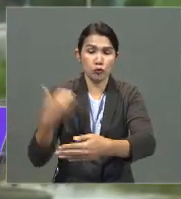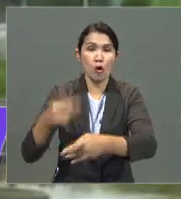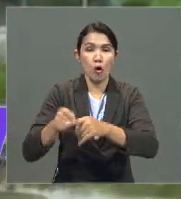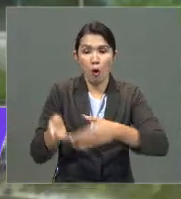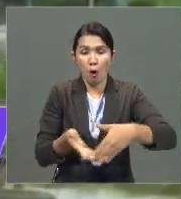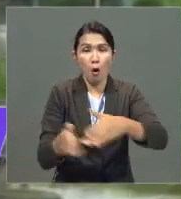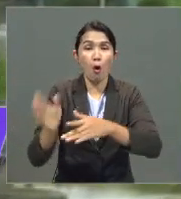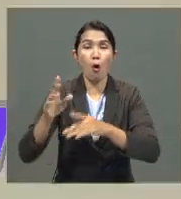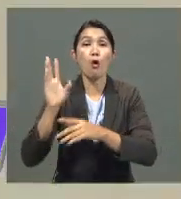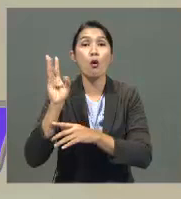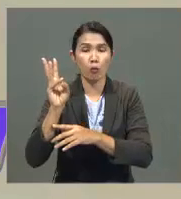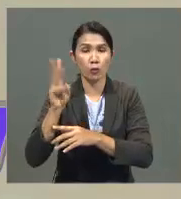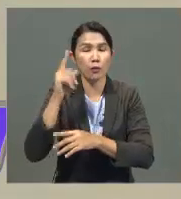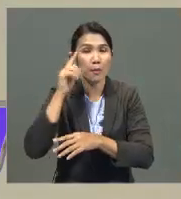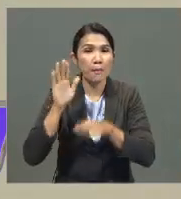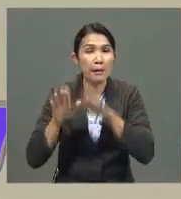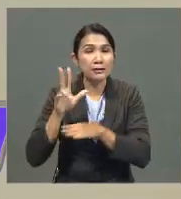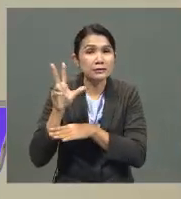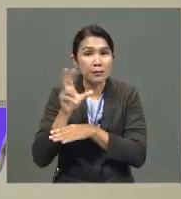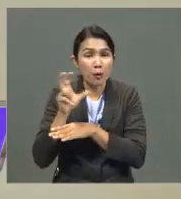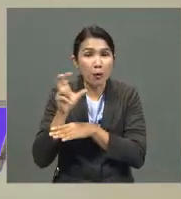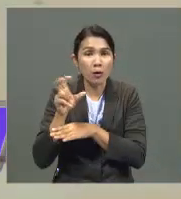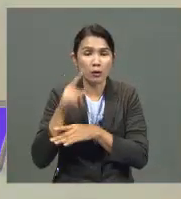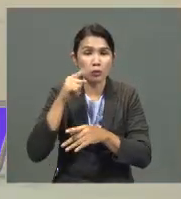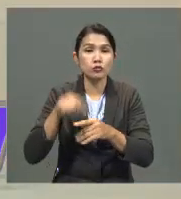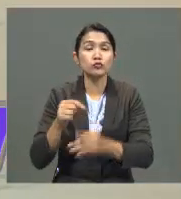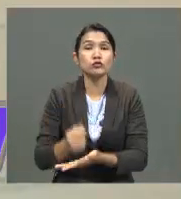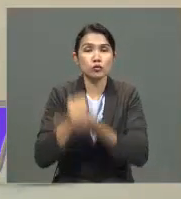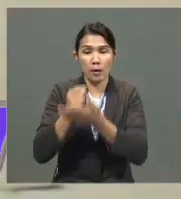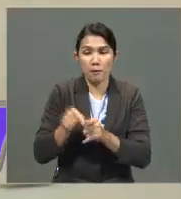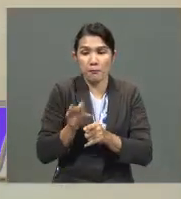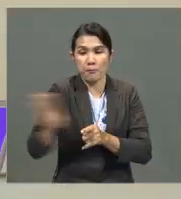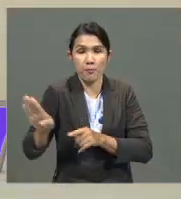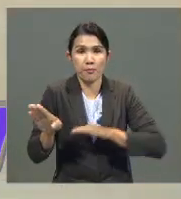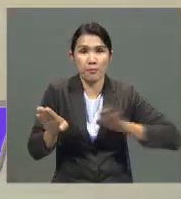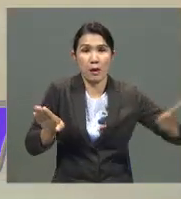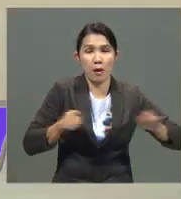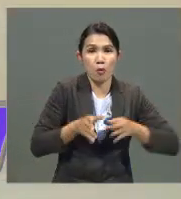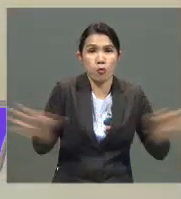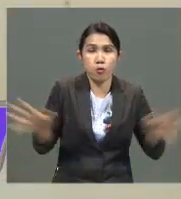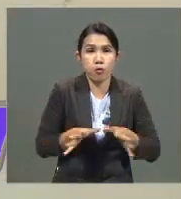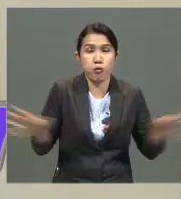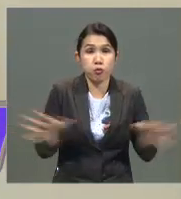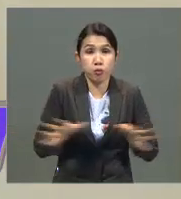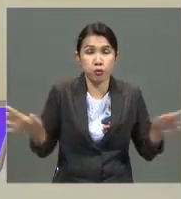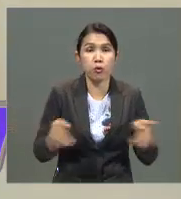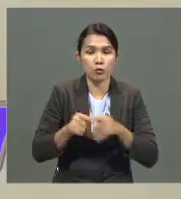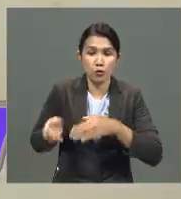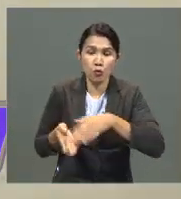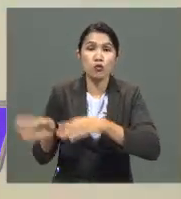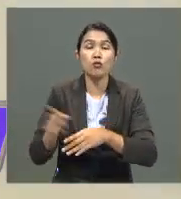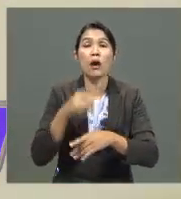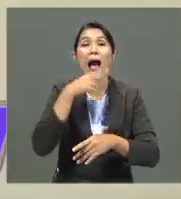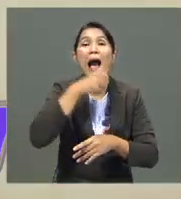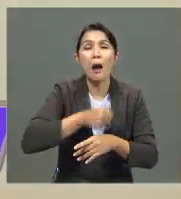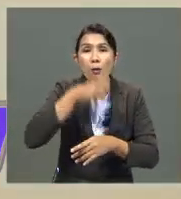6บาท 350ลูกบาศก์เมตรต่อวินาทีเป็นการผันน้ำออกปีกซ้ายและปีกขวาโดยผ่านแม่น้ำยมสายเก่านะครับซึ่งจะดิ่ง